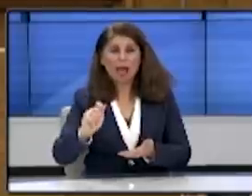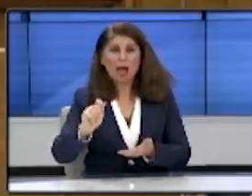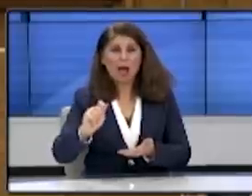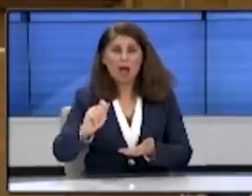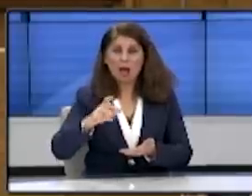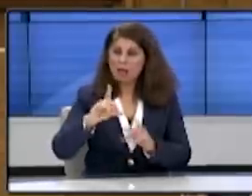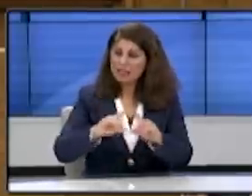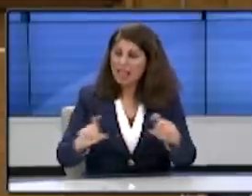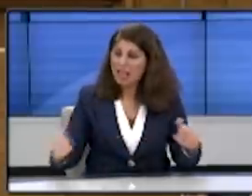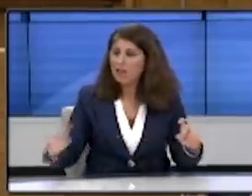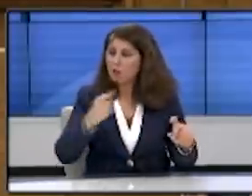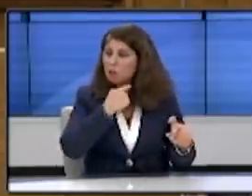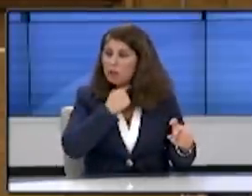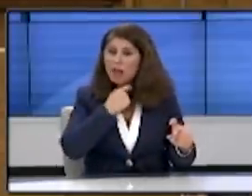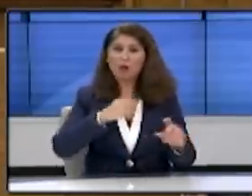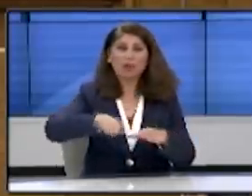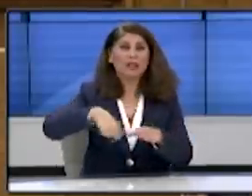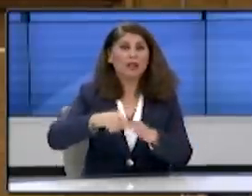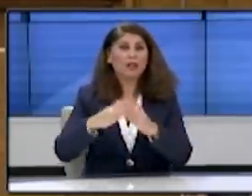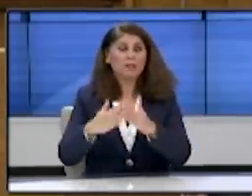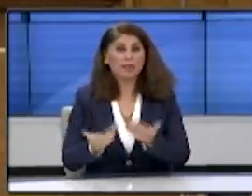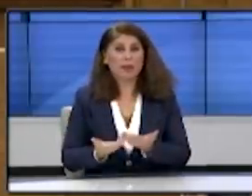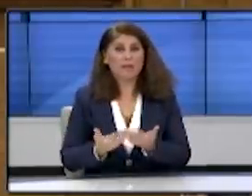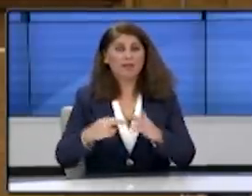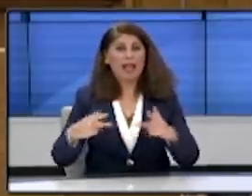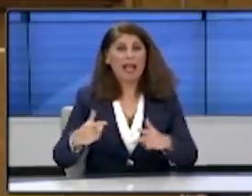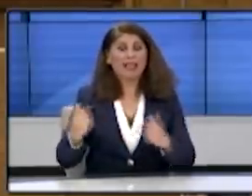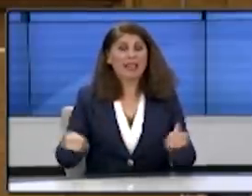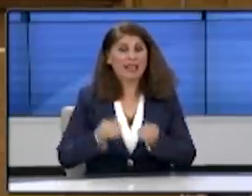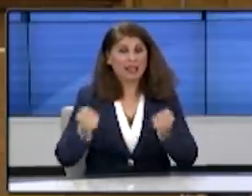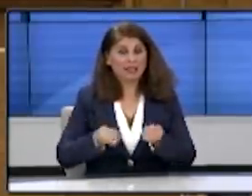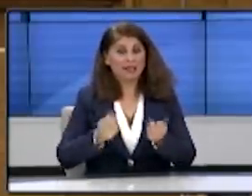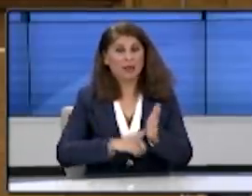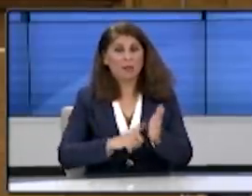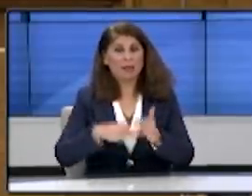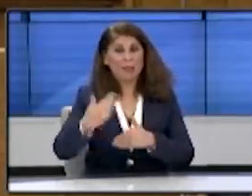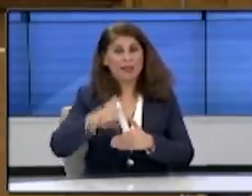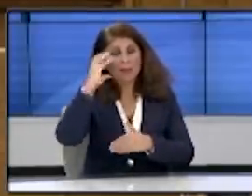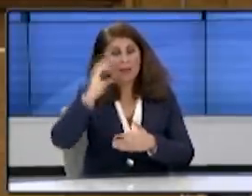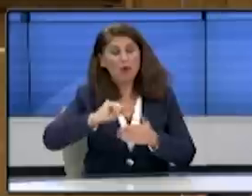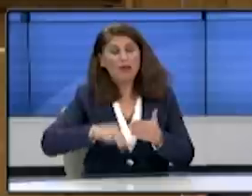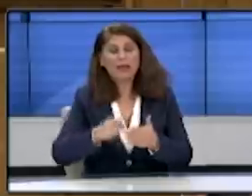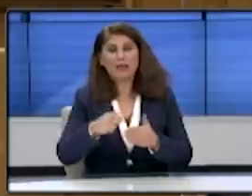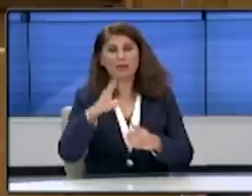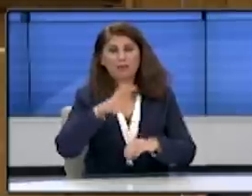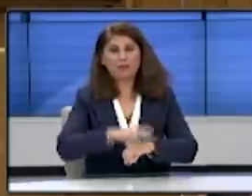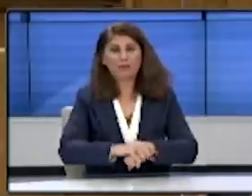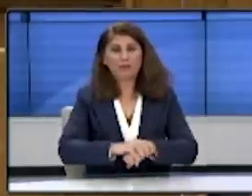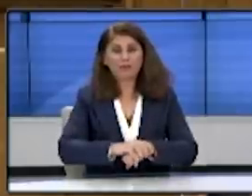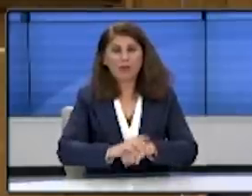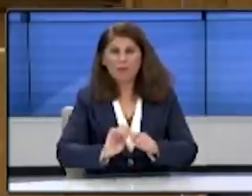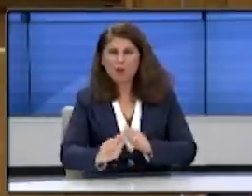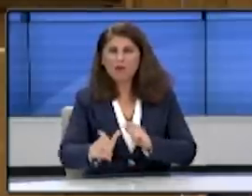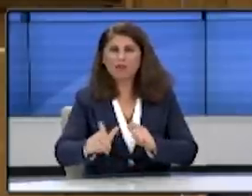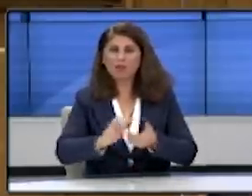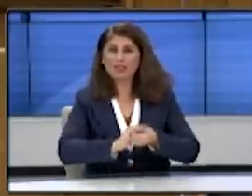πλατιάς λαϊκής κατανάλωσης. Θα καταργηθούν οι αντεργατικοί νόμοι και οι μεταμνημονιακές δεσμεύσεις που υπονομεύουν τις